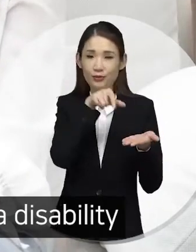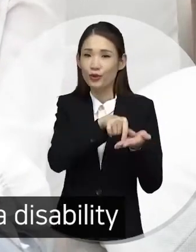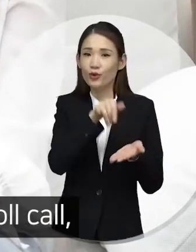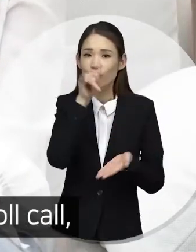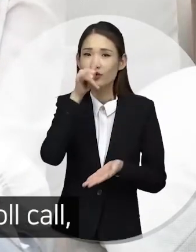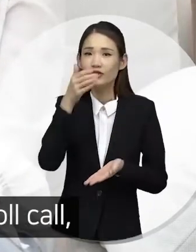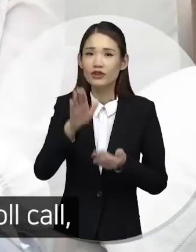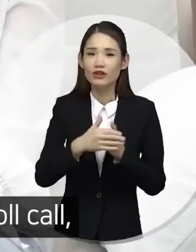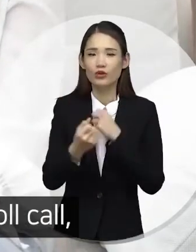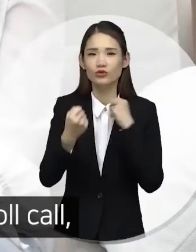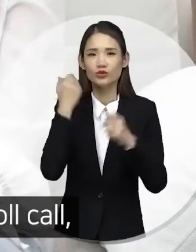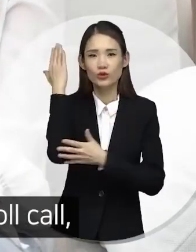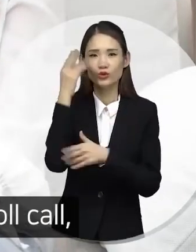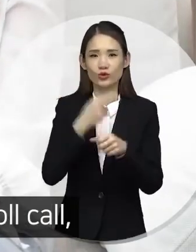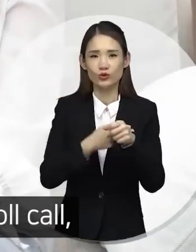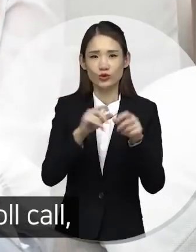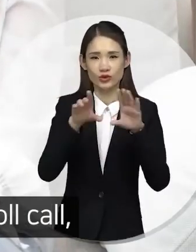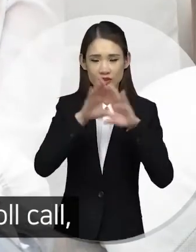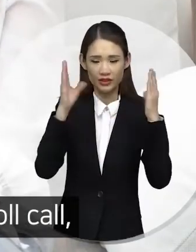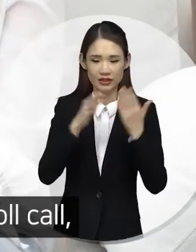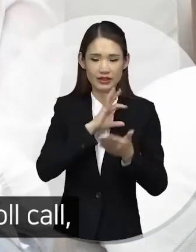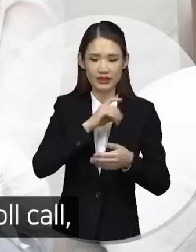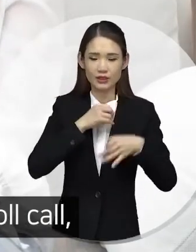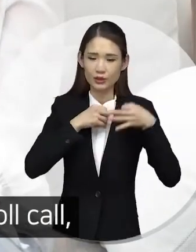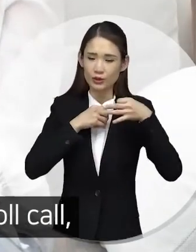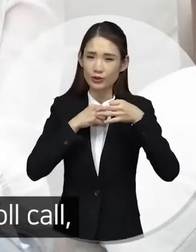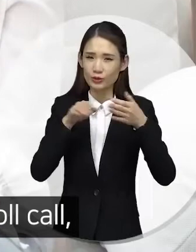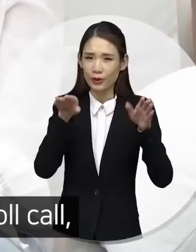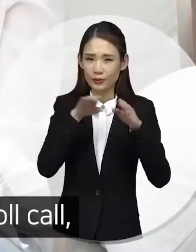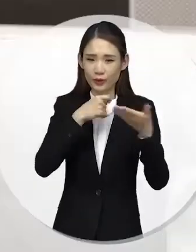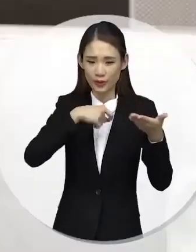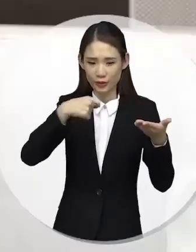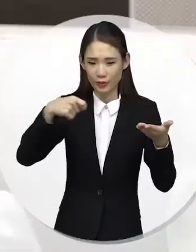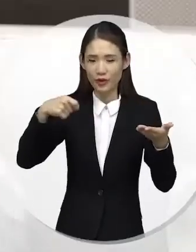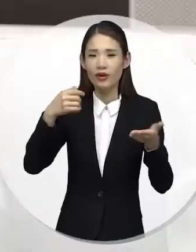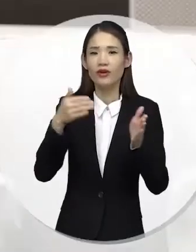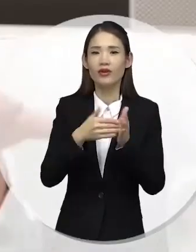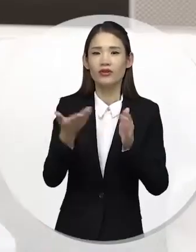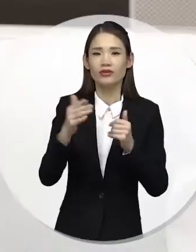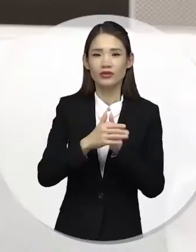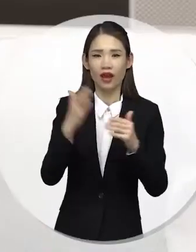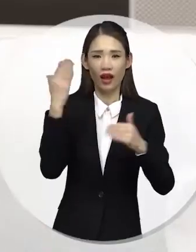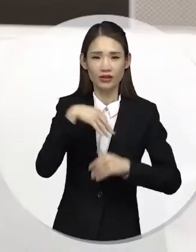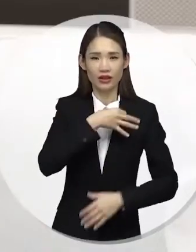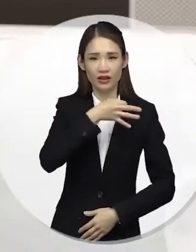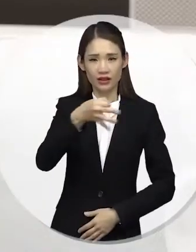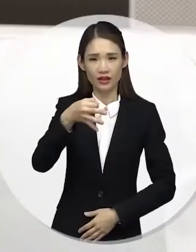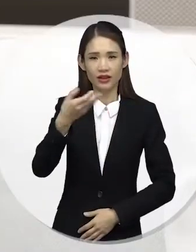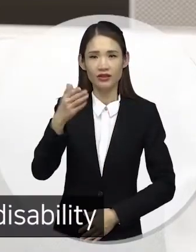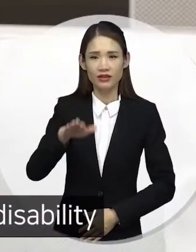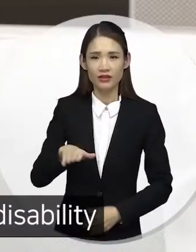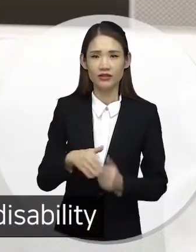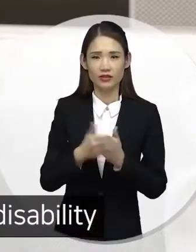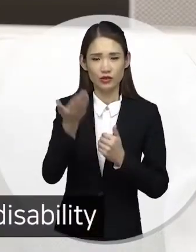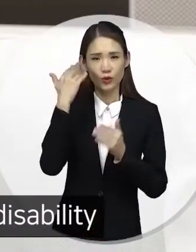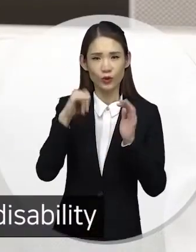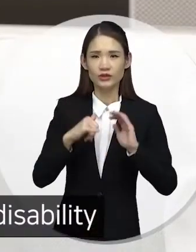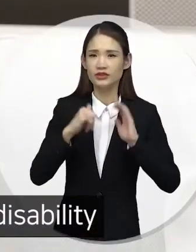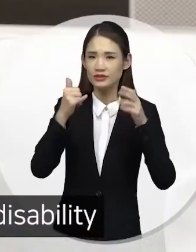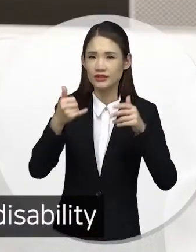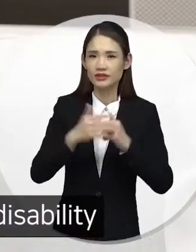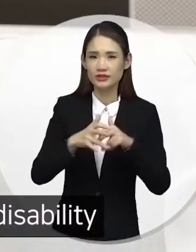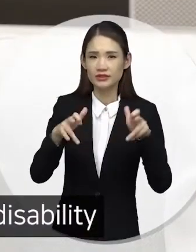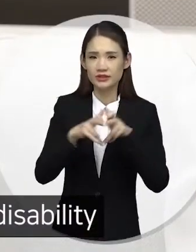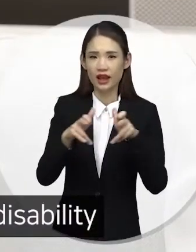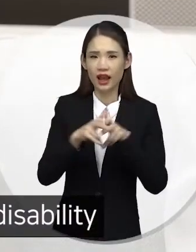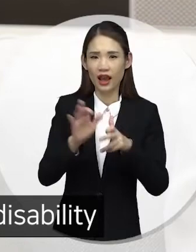있었거든요. 근데 교수님이 그 모든 출석을 불렀음에도 불구하고 그 학생들을 보면서 그런데 요즘 세상은 장애인이